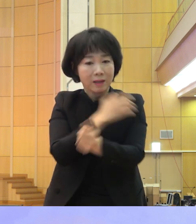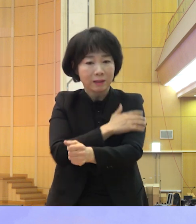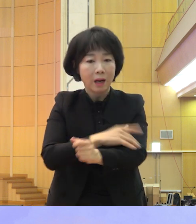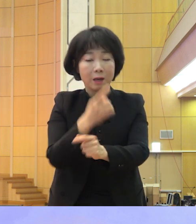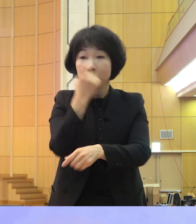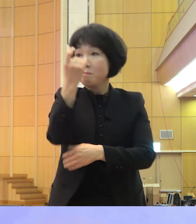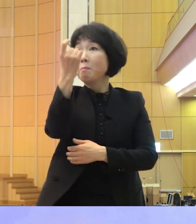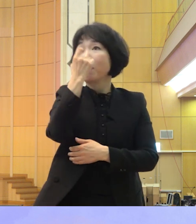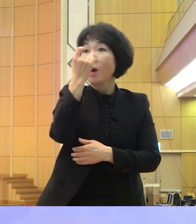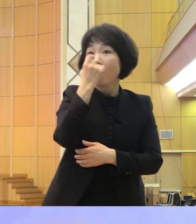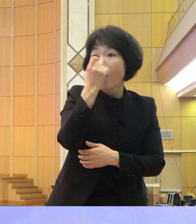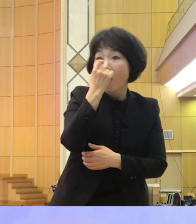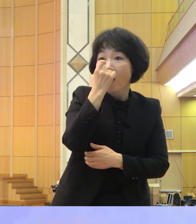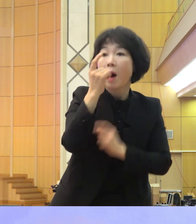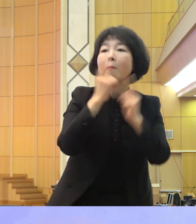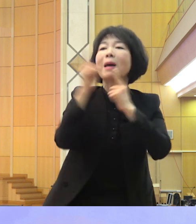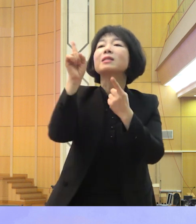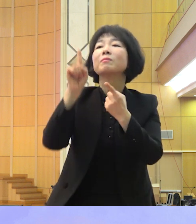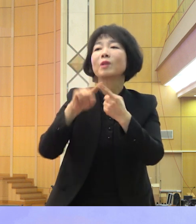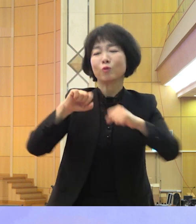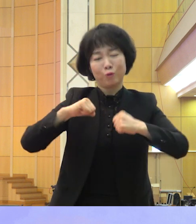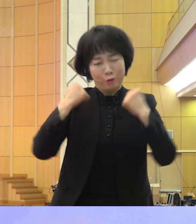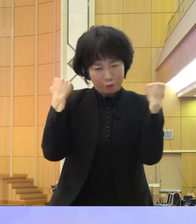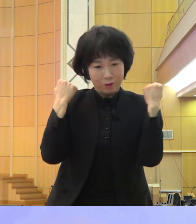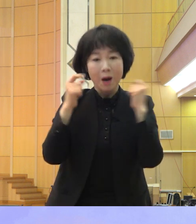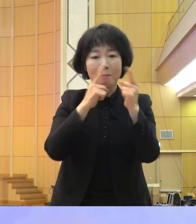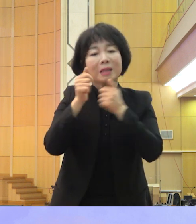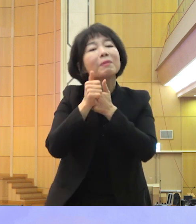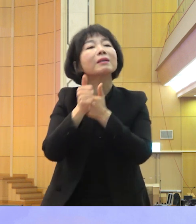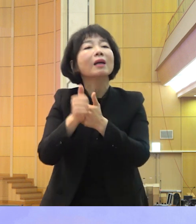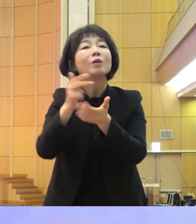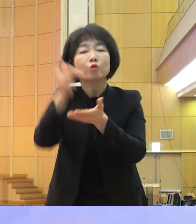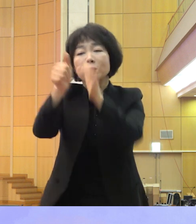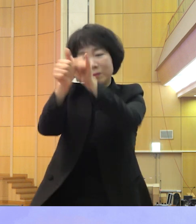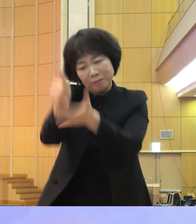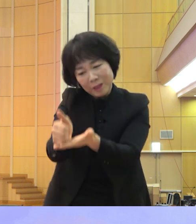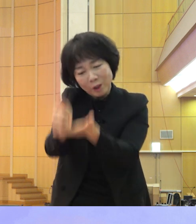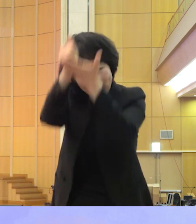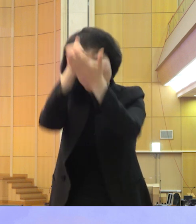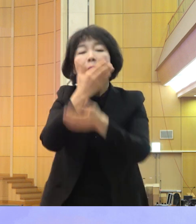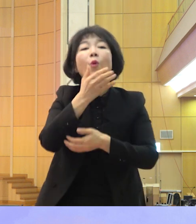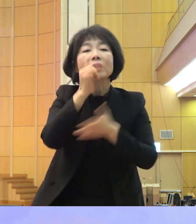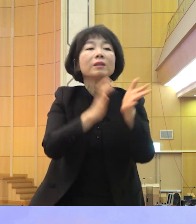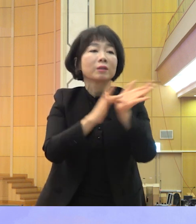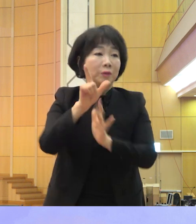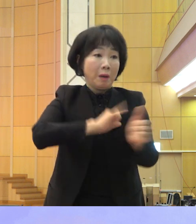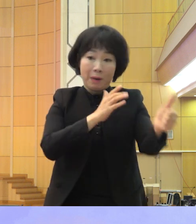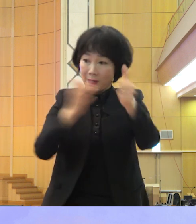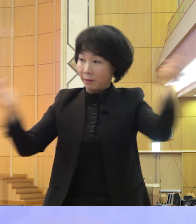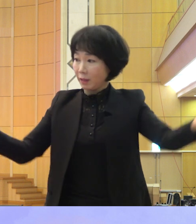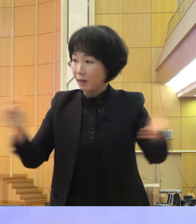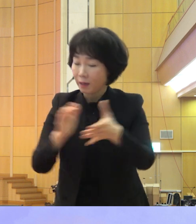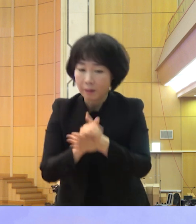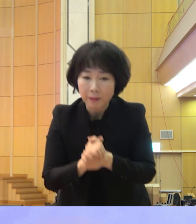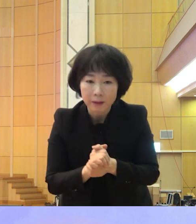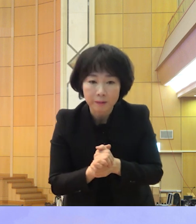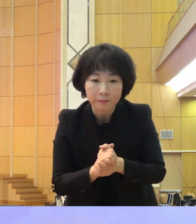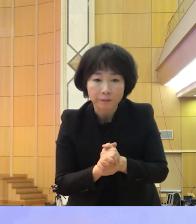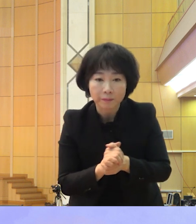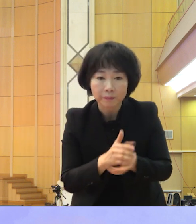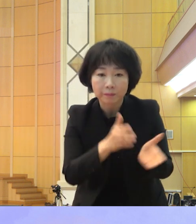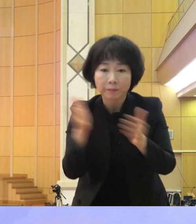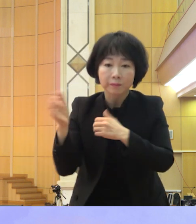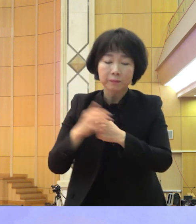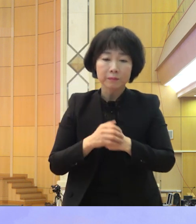잘 배워서 말씀대로 순종하고 말씀에 따라서 주님을 섬기는 복 있는 여러분 되길 바랍니다. 로마서